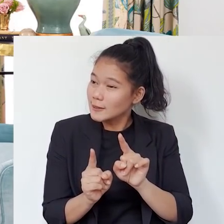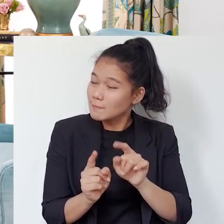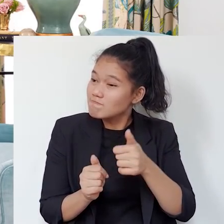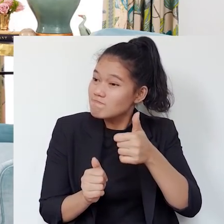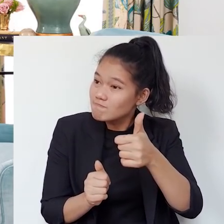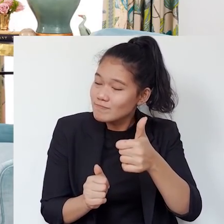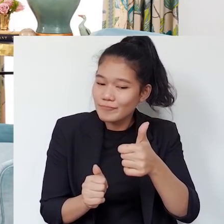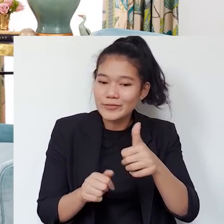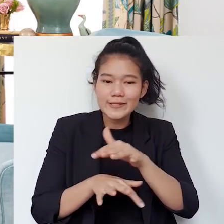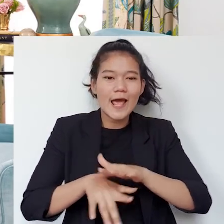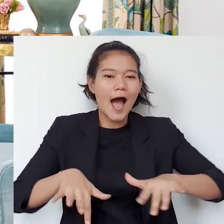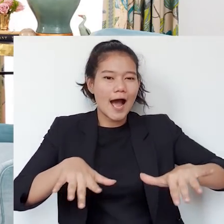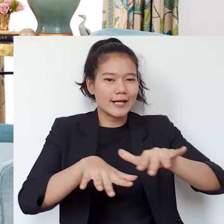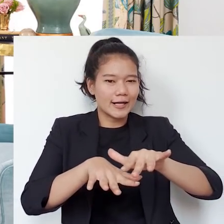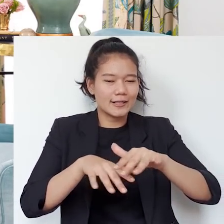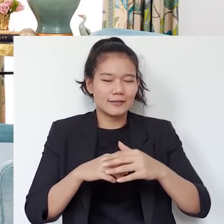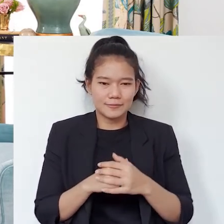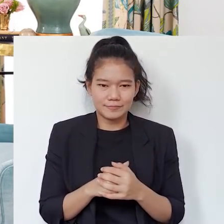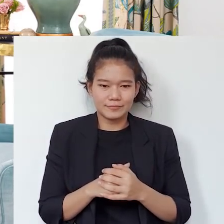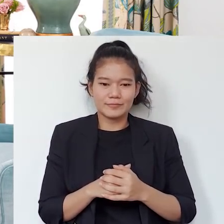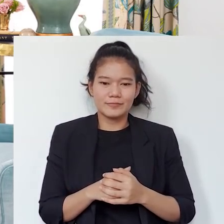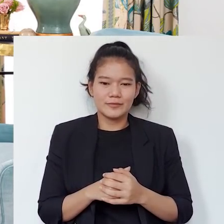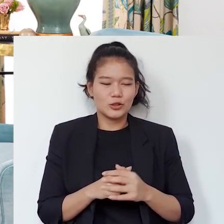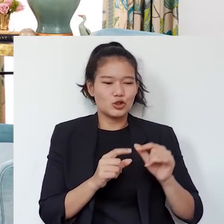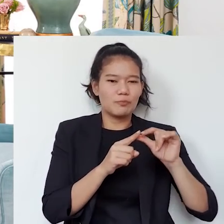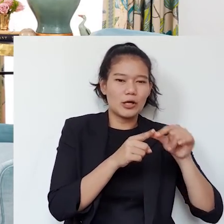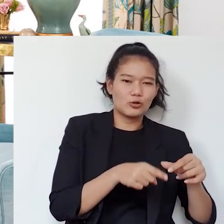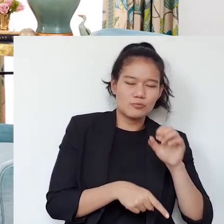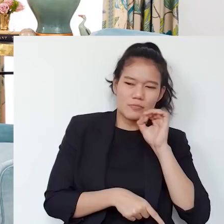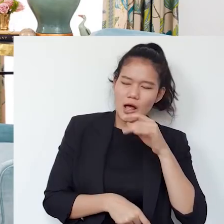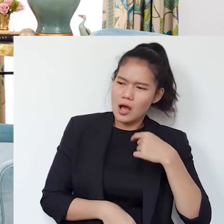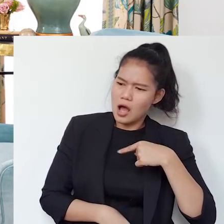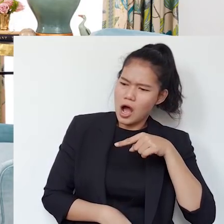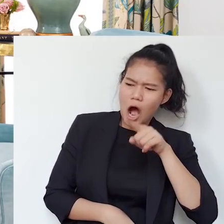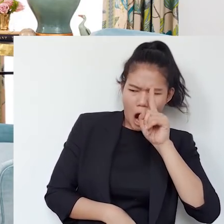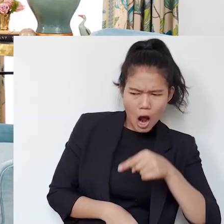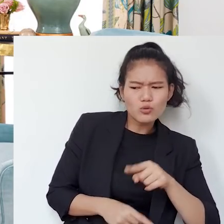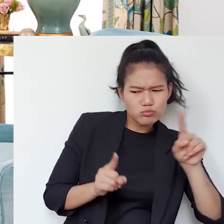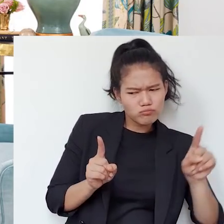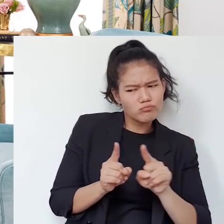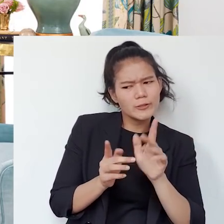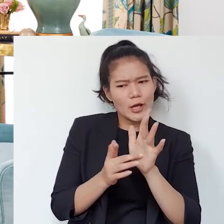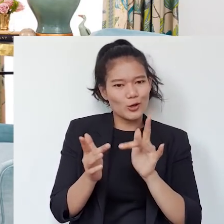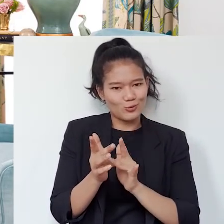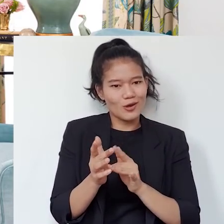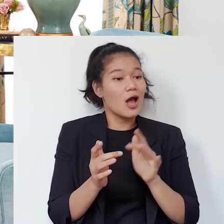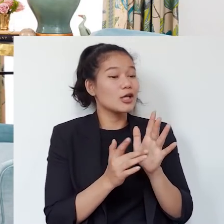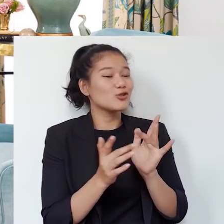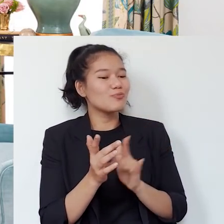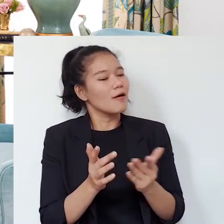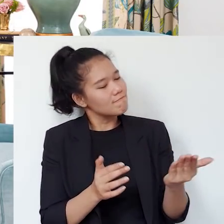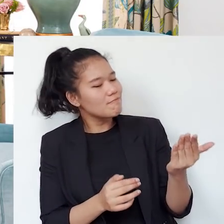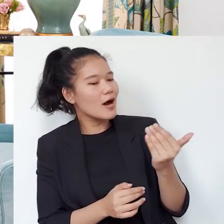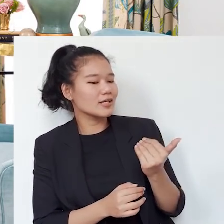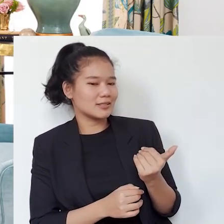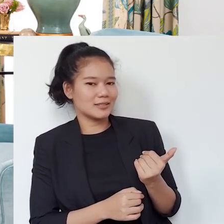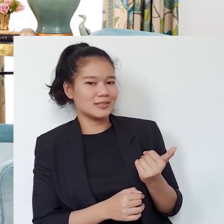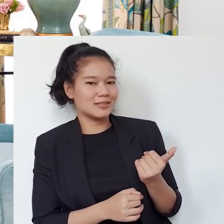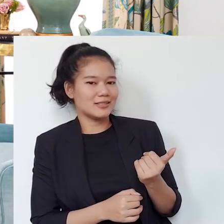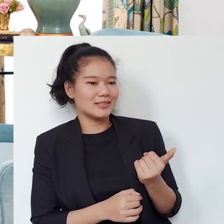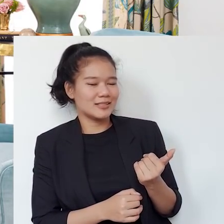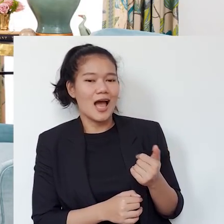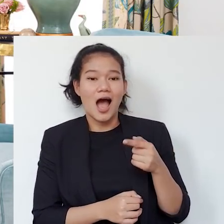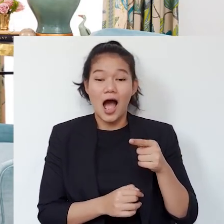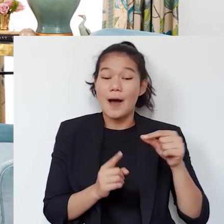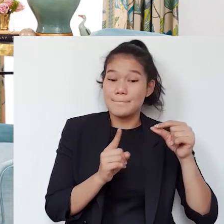atas air lalu dia berkata, wah ini aku harus berjalan. Dan Yesus berkata, mari. Dia yang